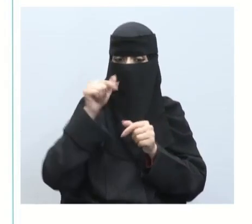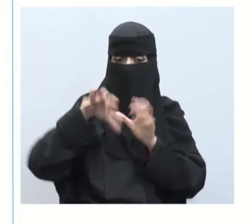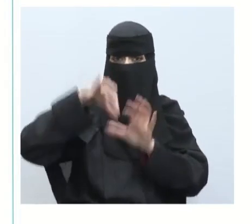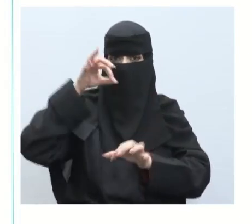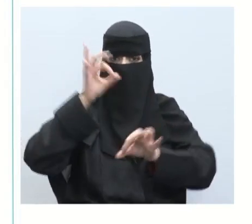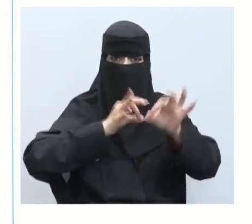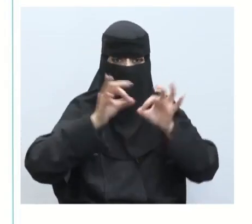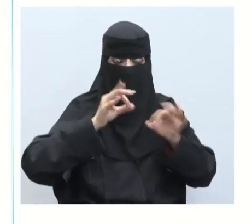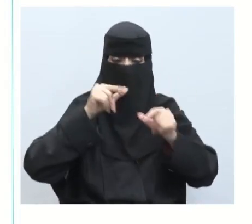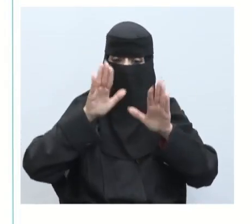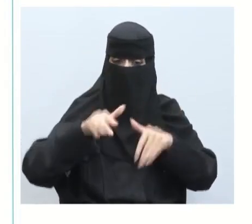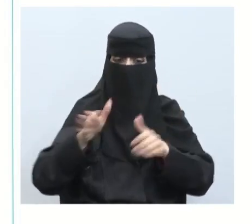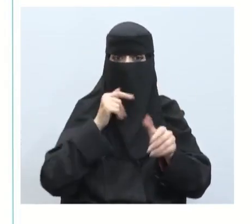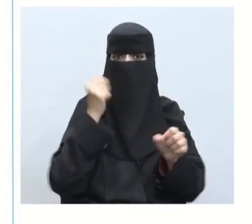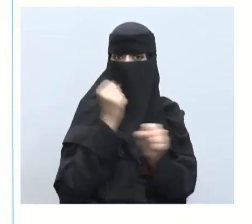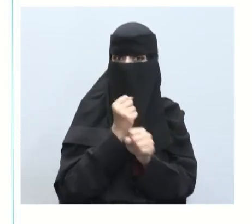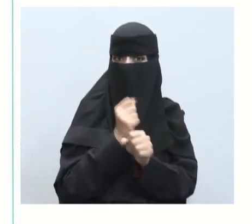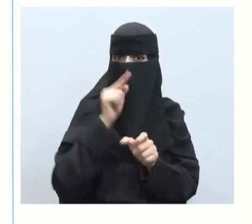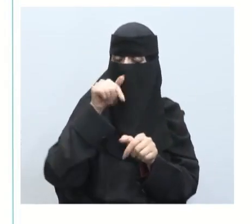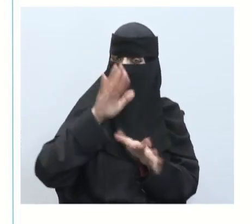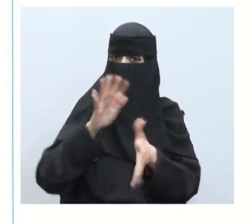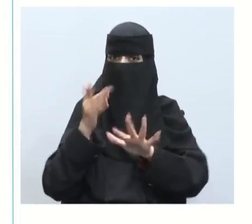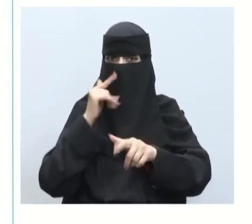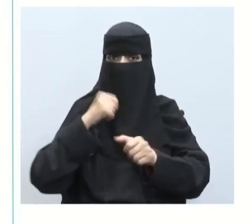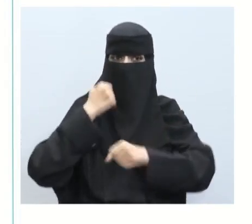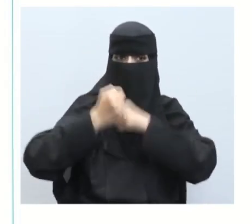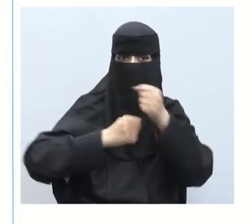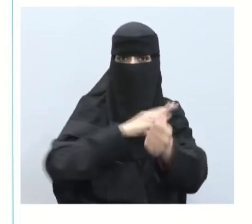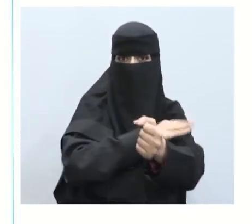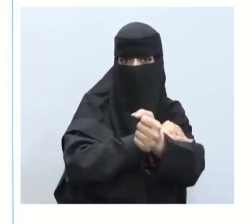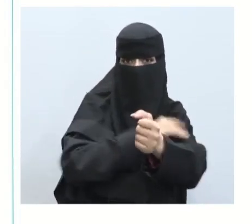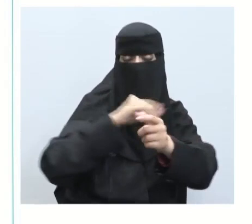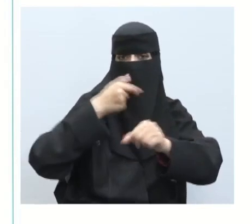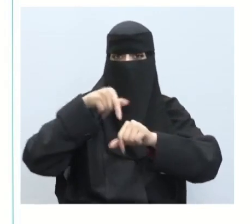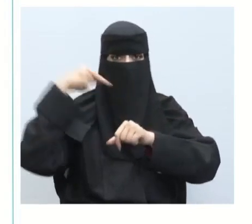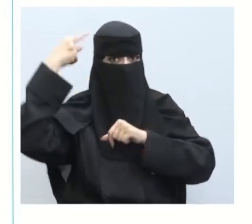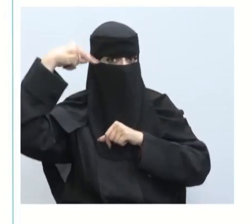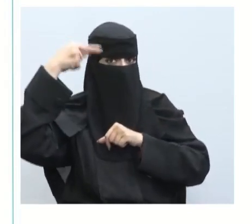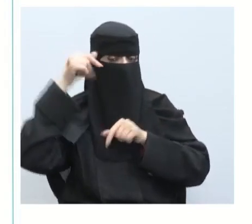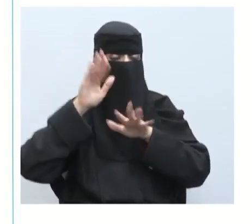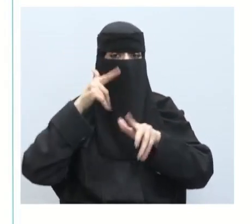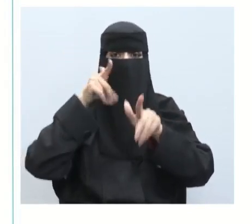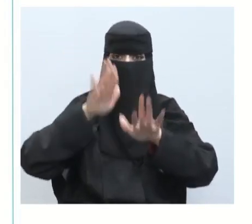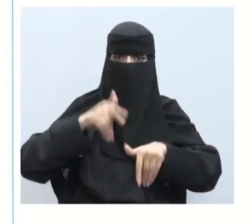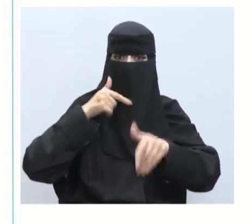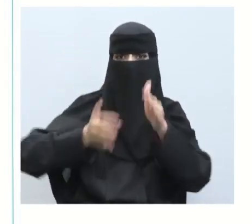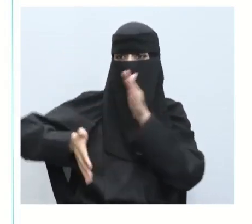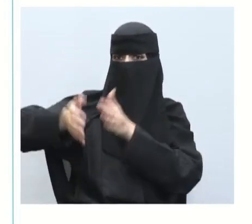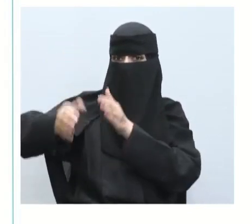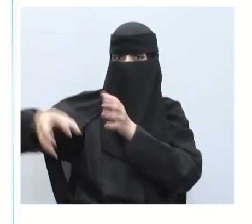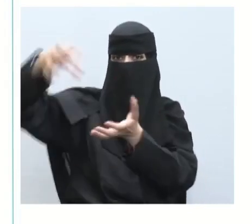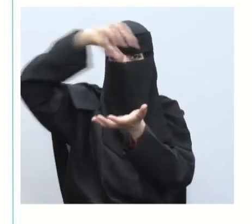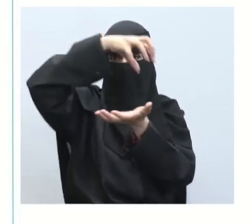انواع الوظائف لديها وظائف تعتمد على مثلا الجهد العضلي او الجهد الذهني هل لديها معدات تقنيات